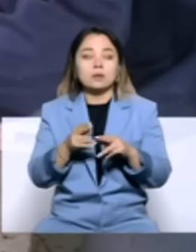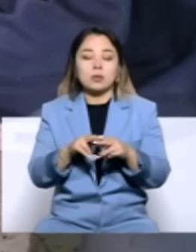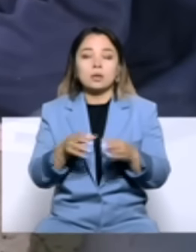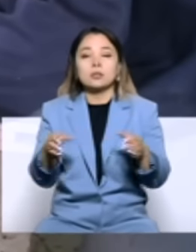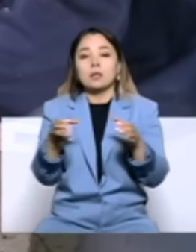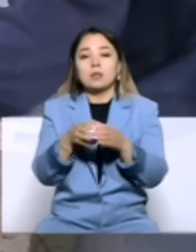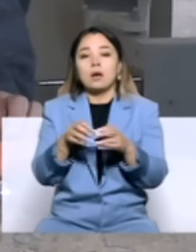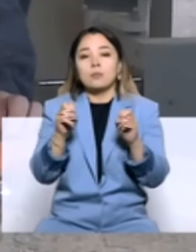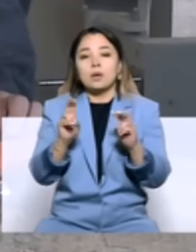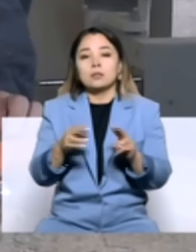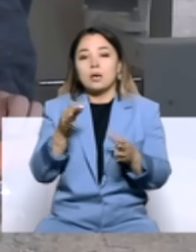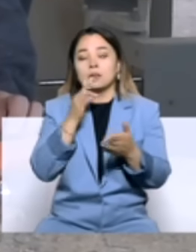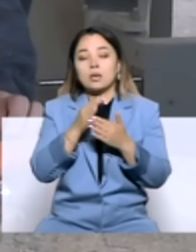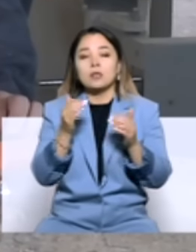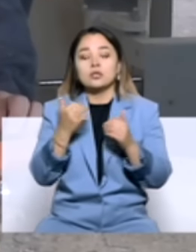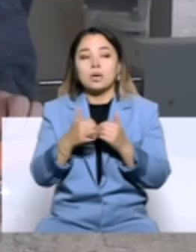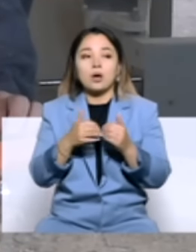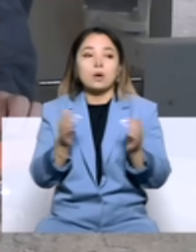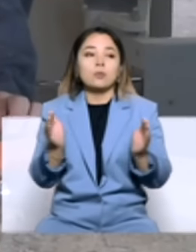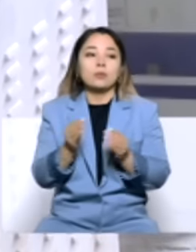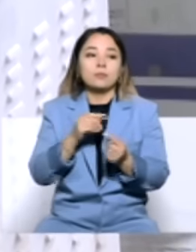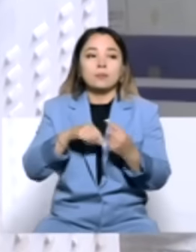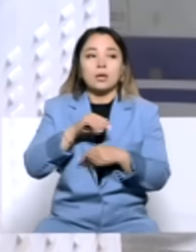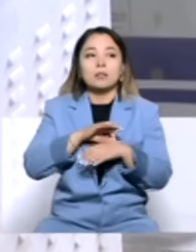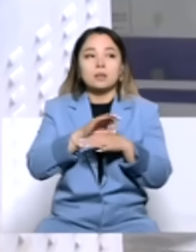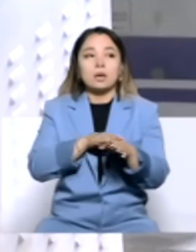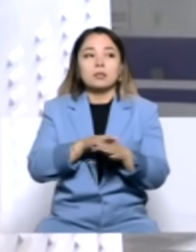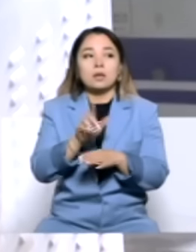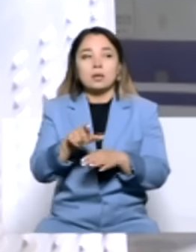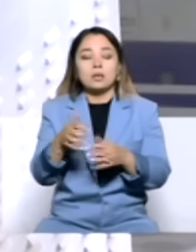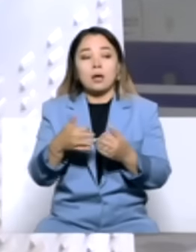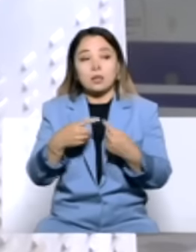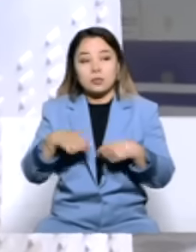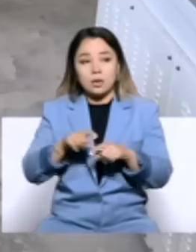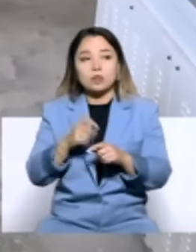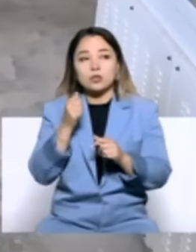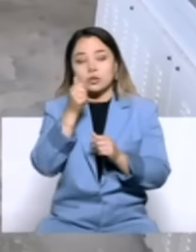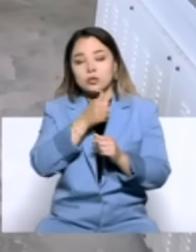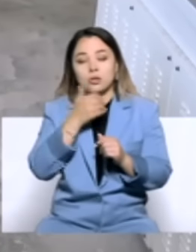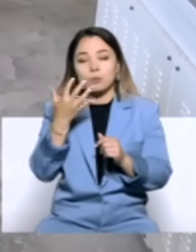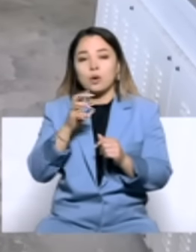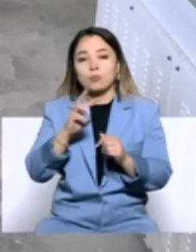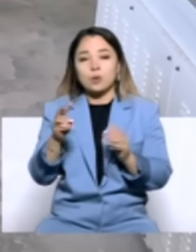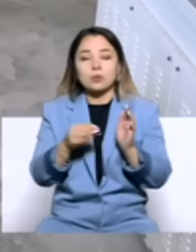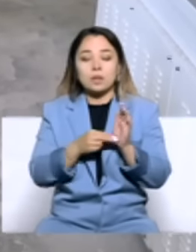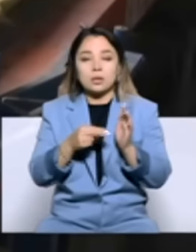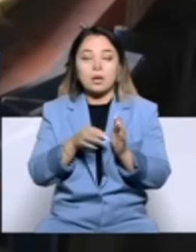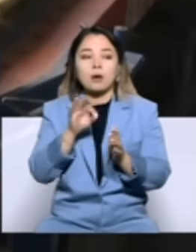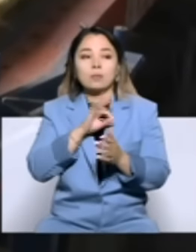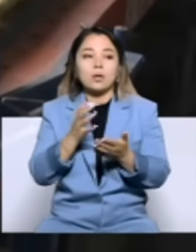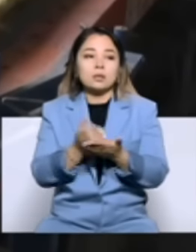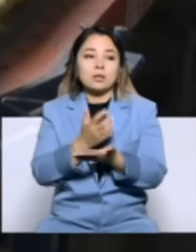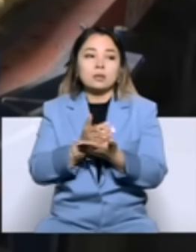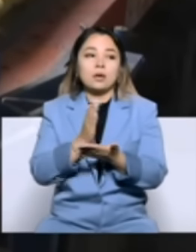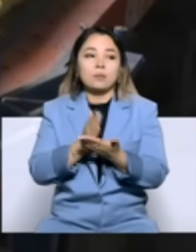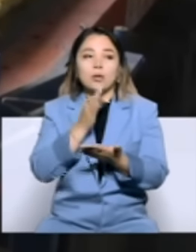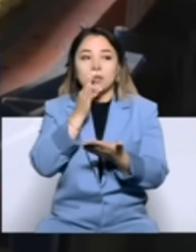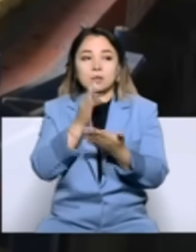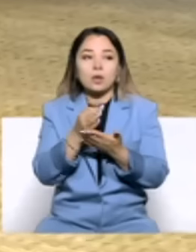салыға жауапты мамандар шағын және орта бизнесте жүрген кәсіпкерлердің арасында жылына 500 миллионнан аса пайда табатындардың